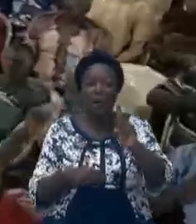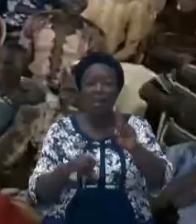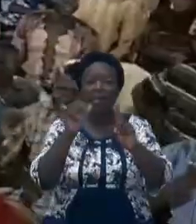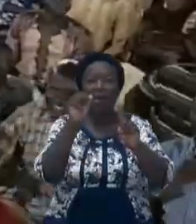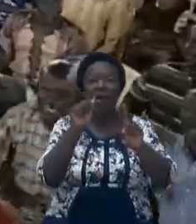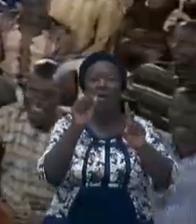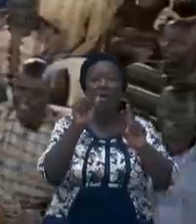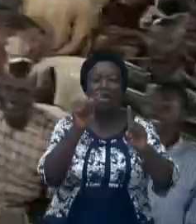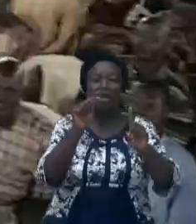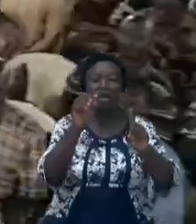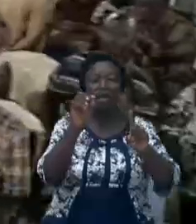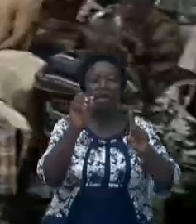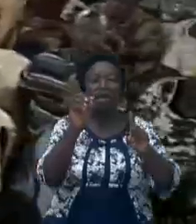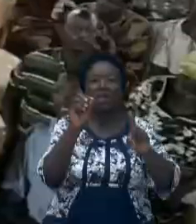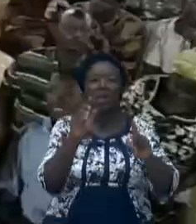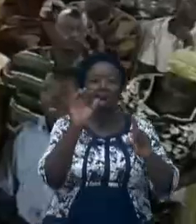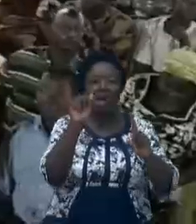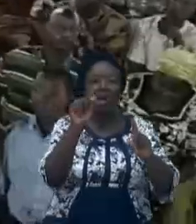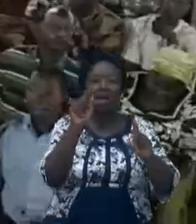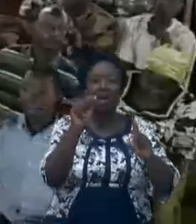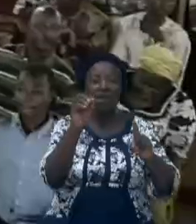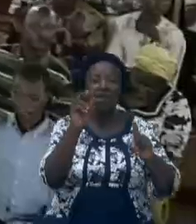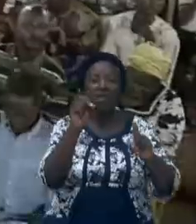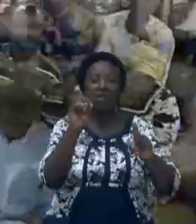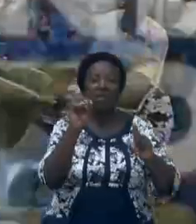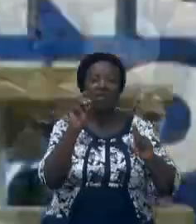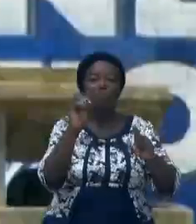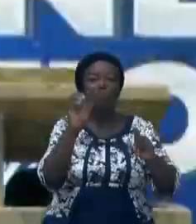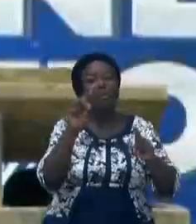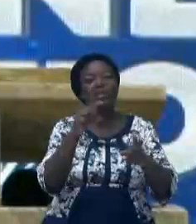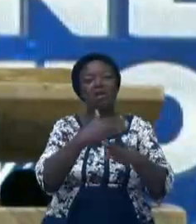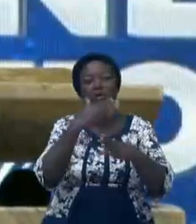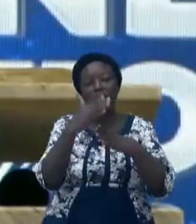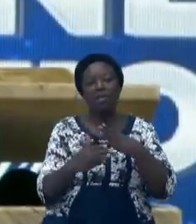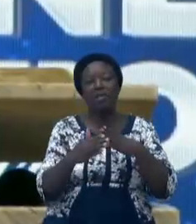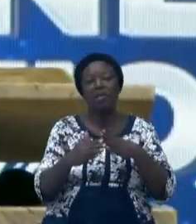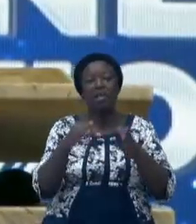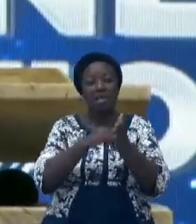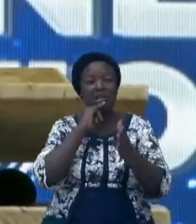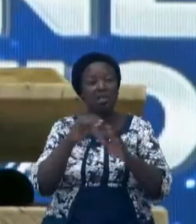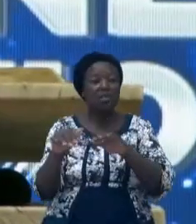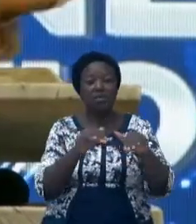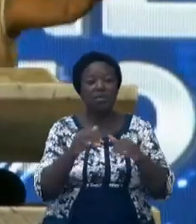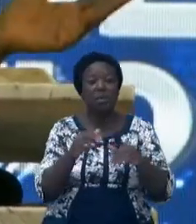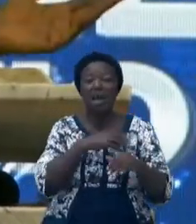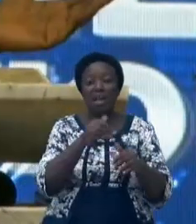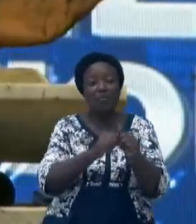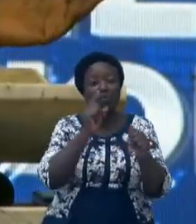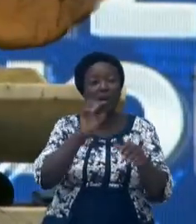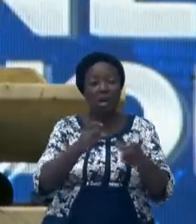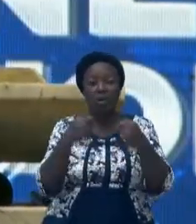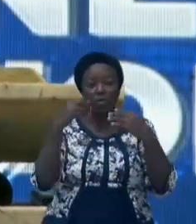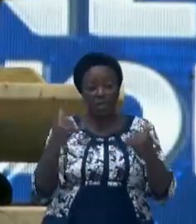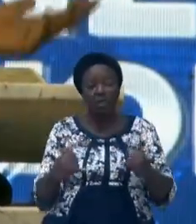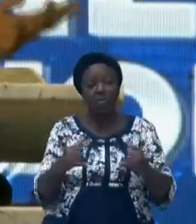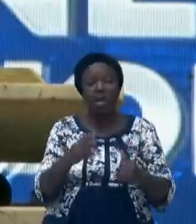soir premièrement l'expiration accompli ce fait ces données s'est achevée